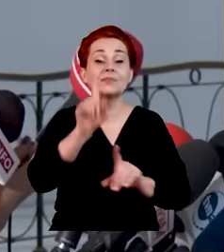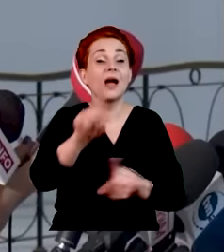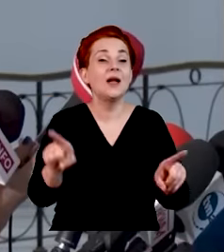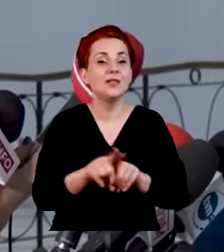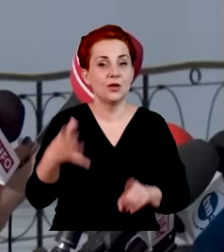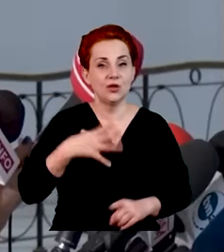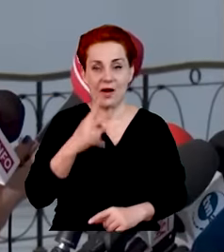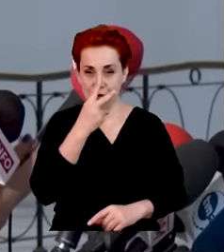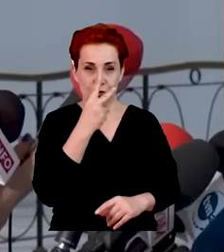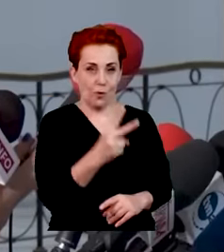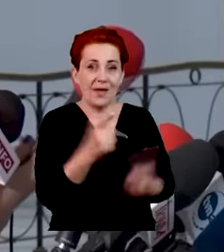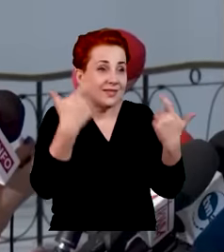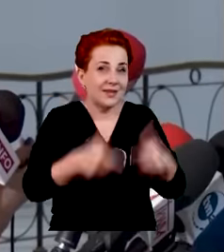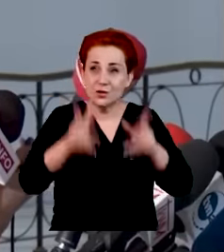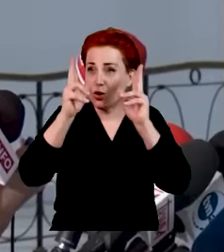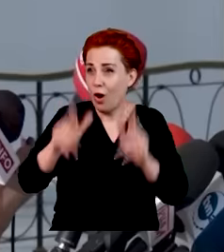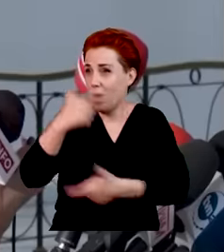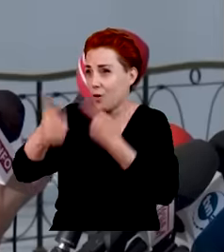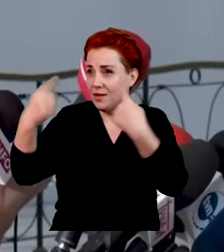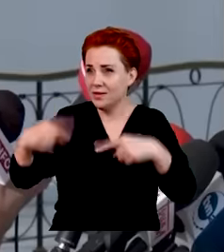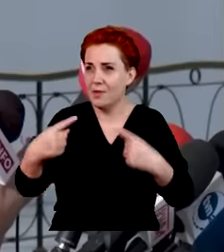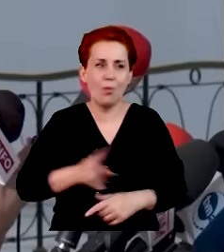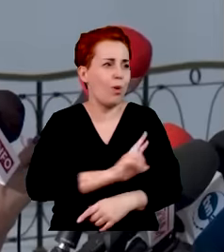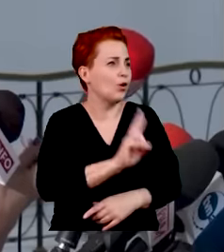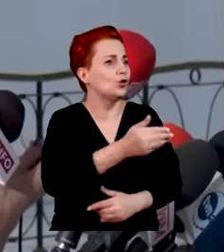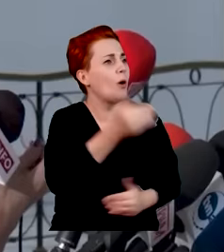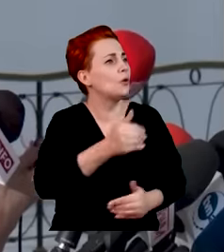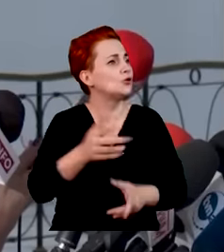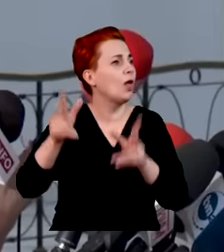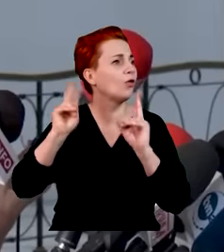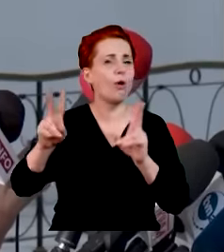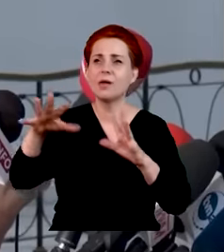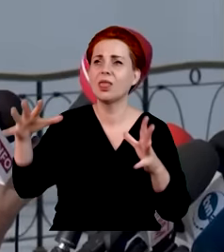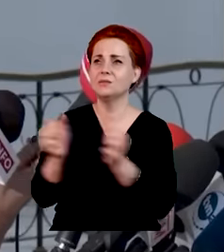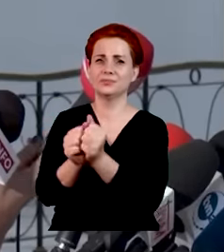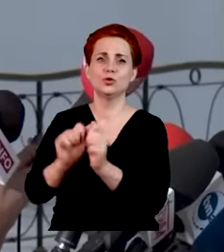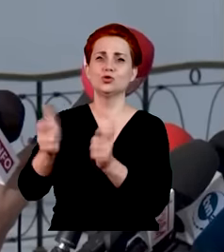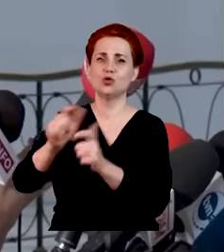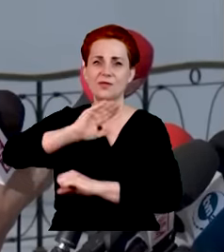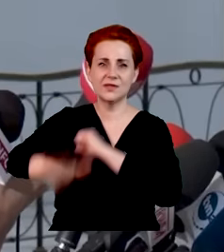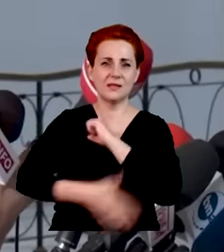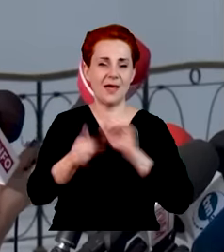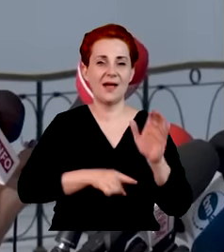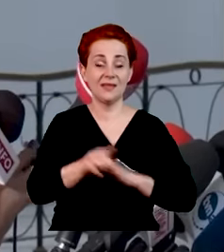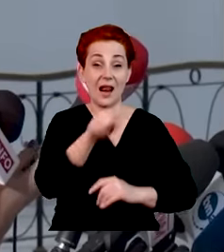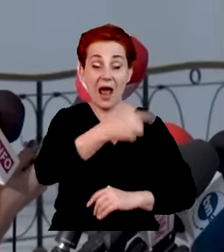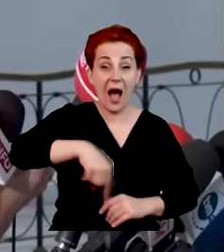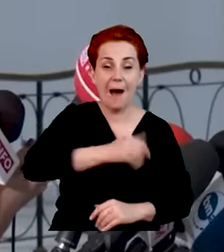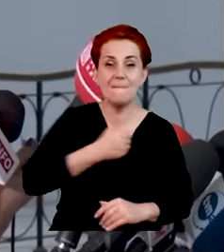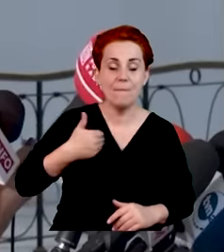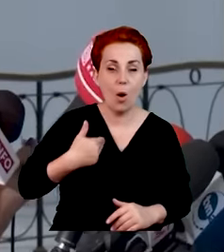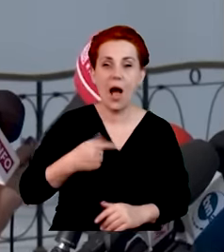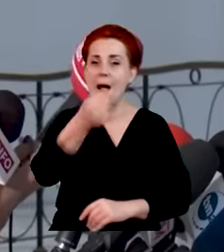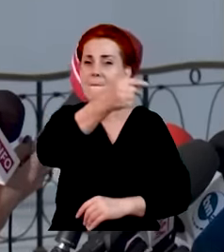chociaż nic konkretnego nie zrobili No bo chyba nikt nie jest w stanie znaleźć konkretnych rozwiązań które miałyby wspierać Polaków deficyt budżetowy rośnie w sposób